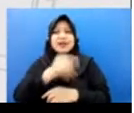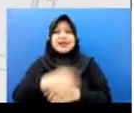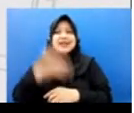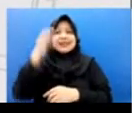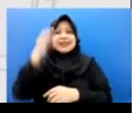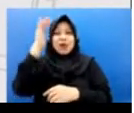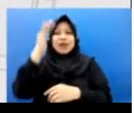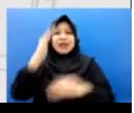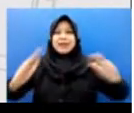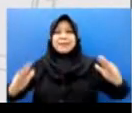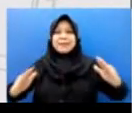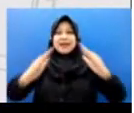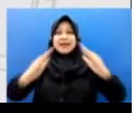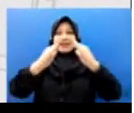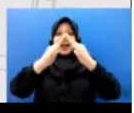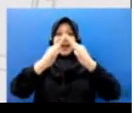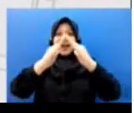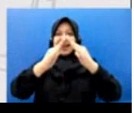berdasarkan teori,